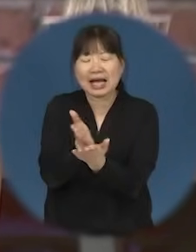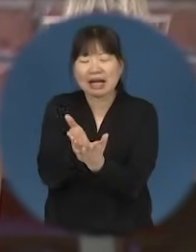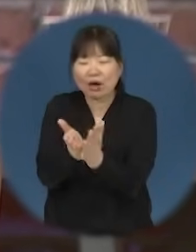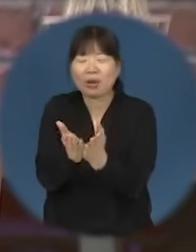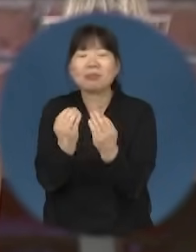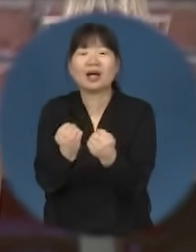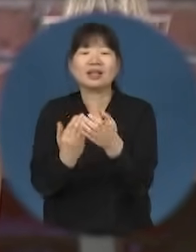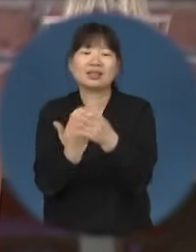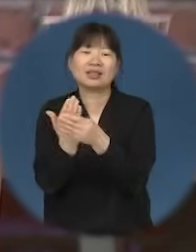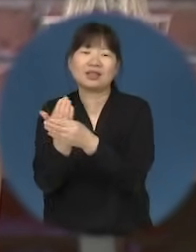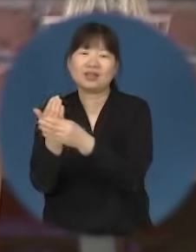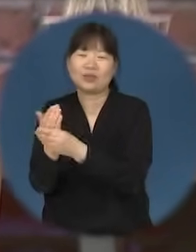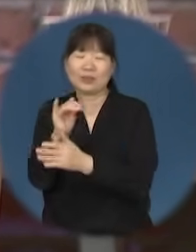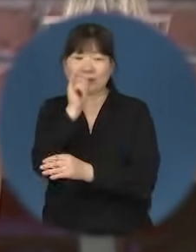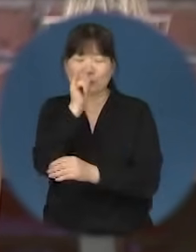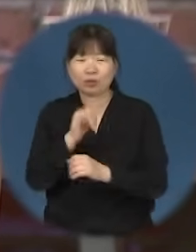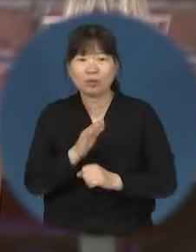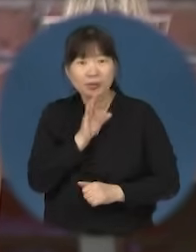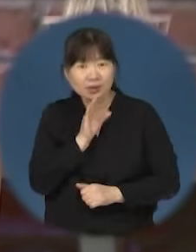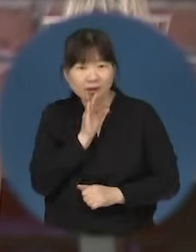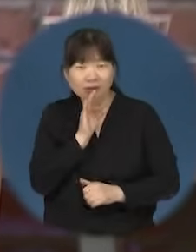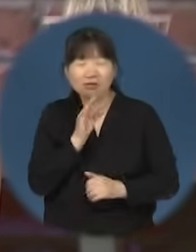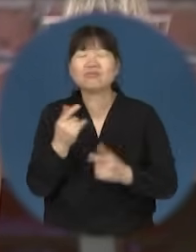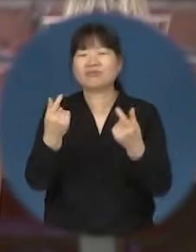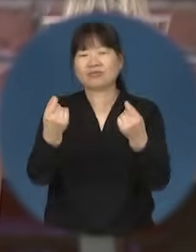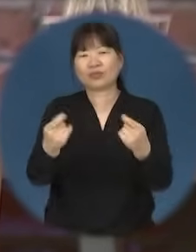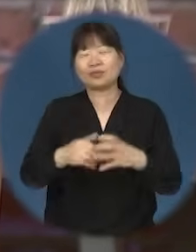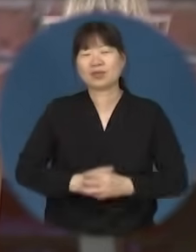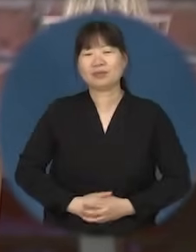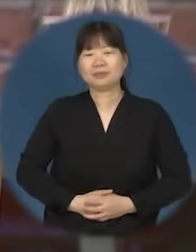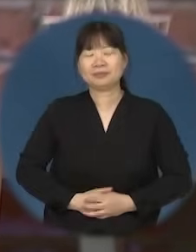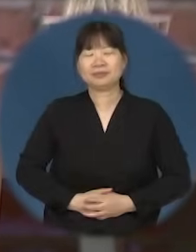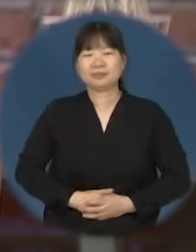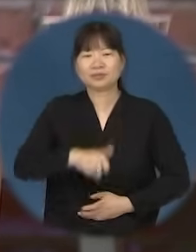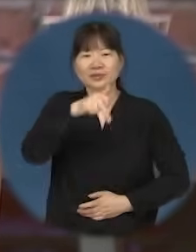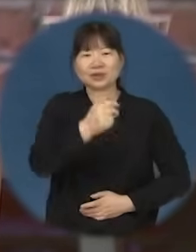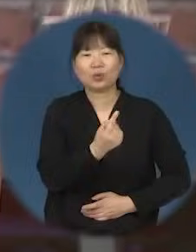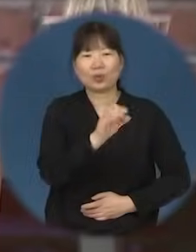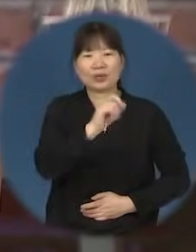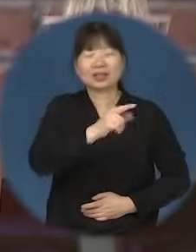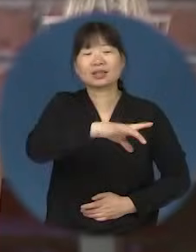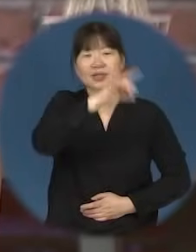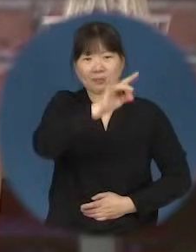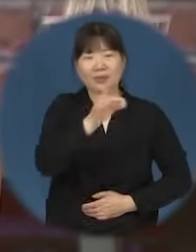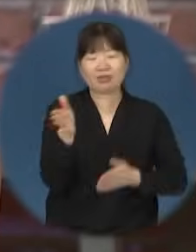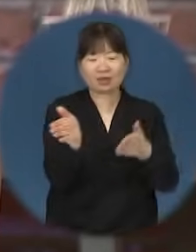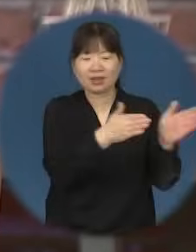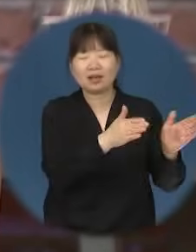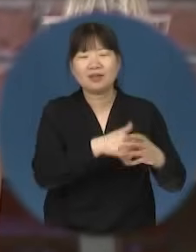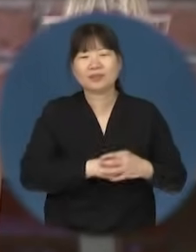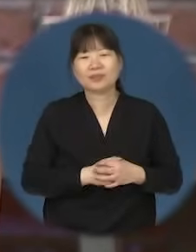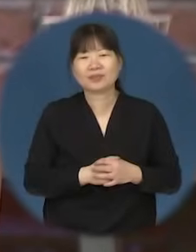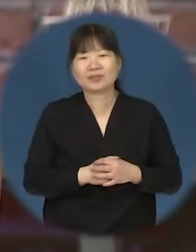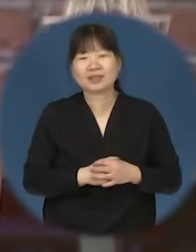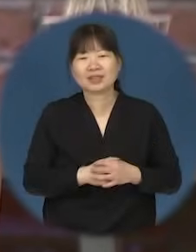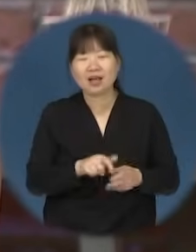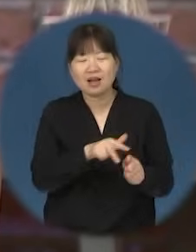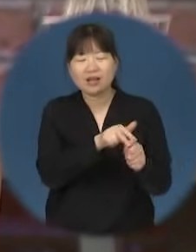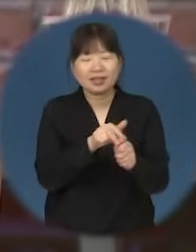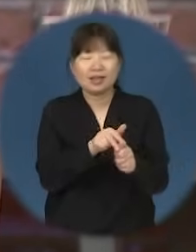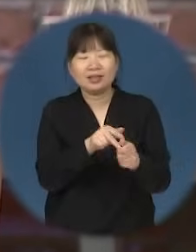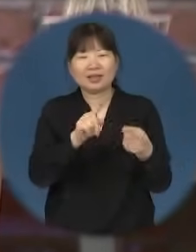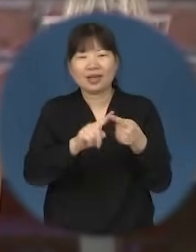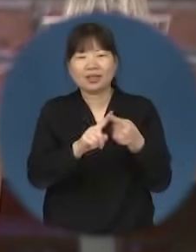우후죽순으로 생겼지 않습니까? 예. 그러니까 이제 그거가 첫 번째고, 그거는 이제 데이터를 위변조를 못하게 한